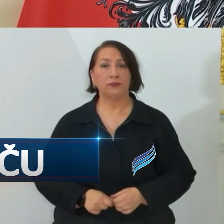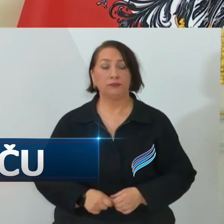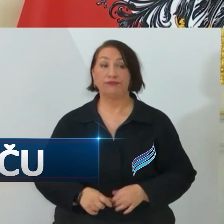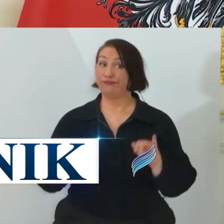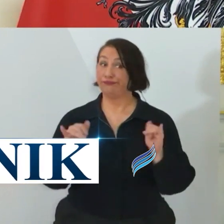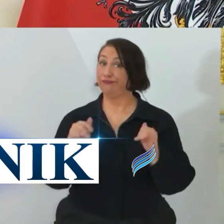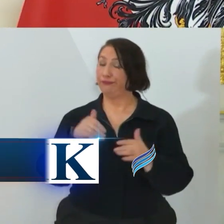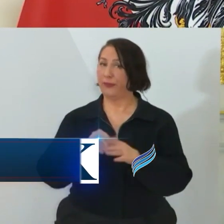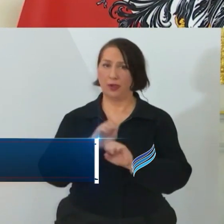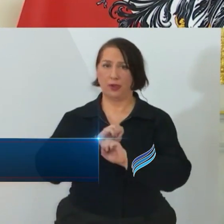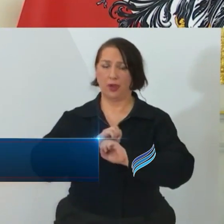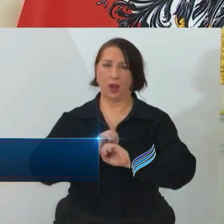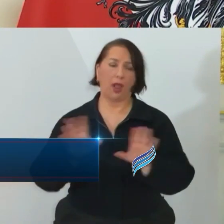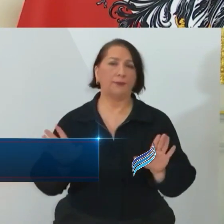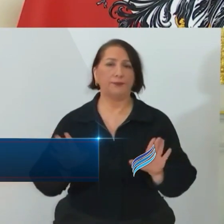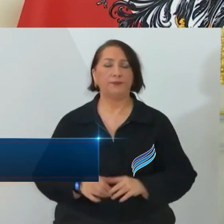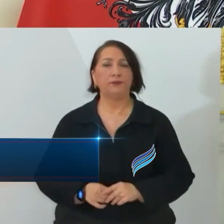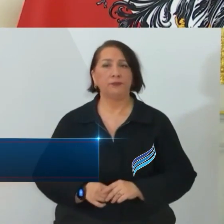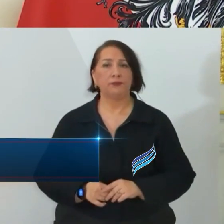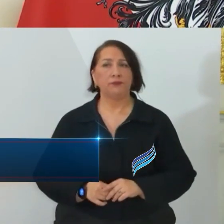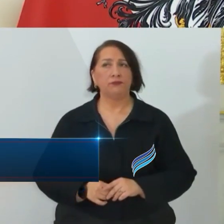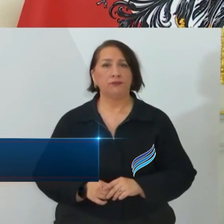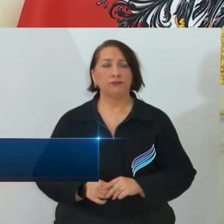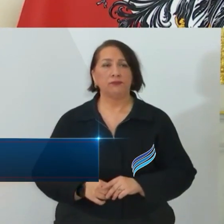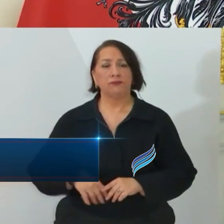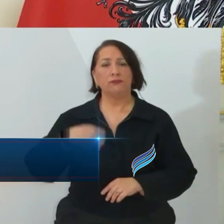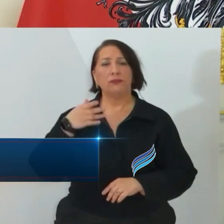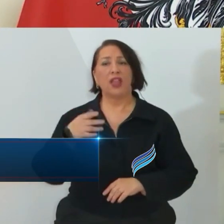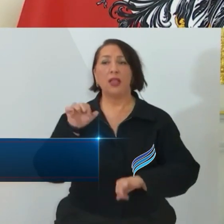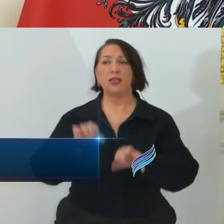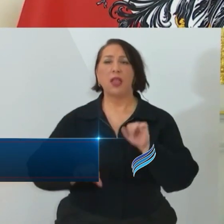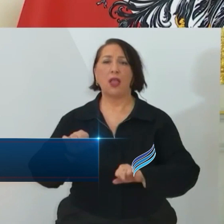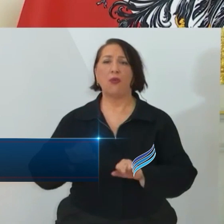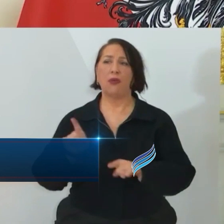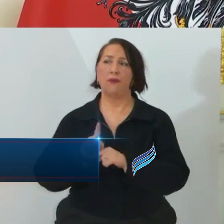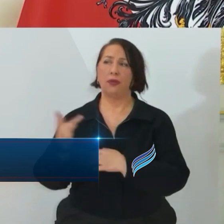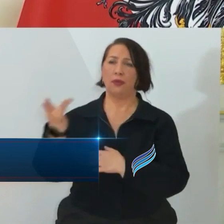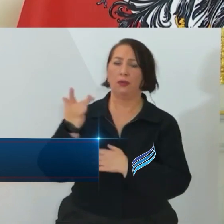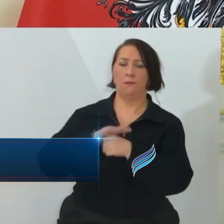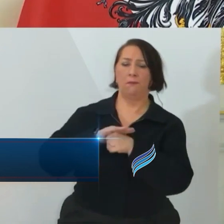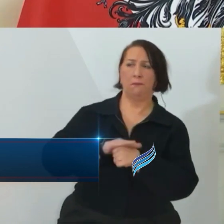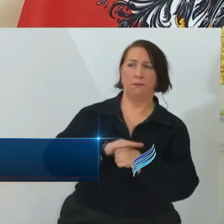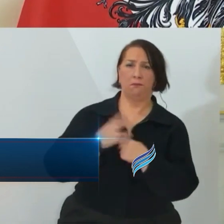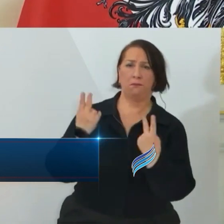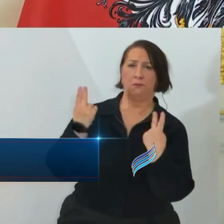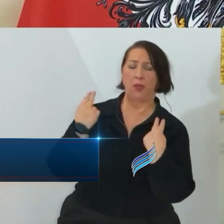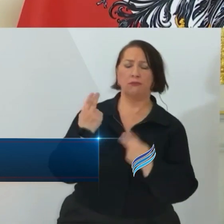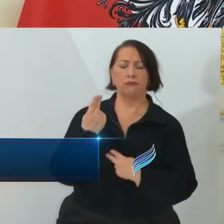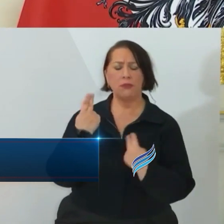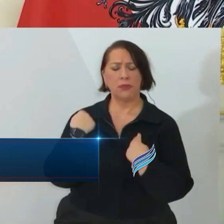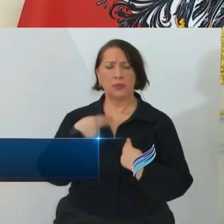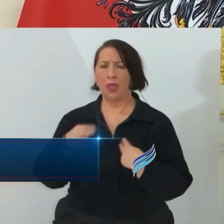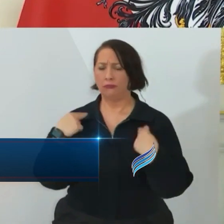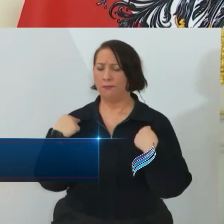Aber klar ist, wir werden uns von den Terroristen nicht einschüchtern lassen. Ali jedno je jasno,